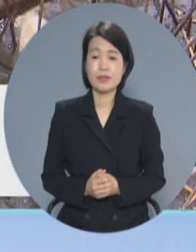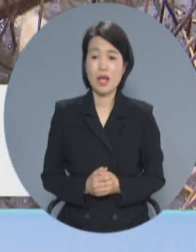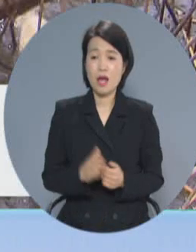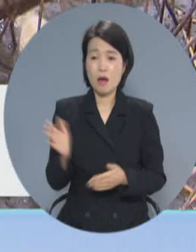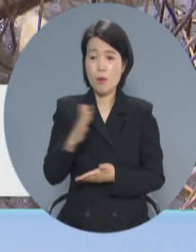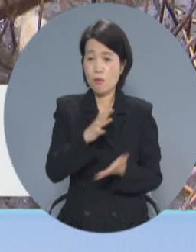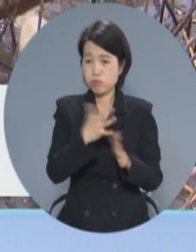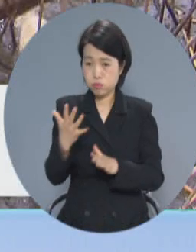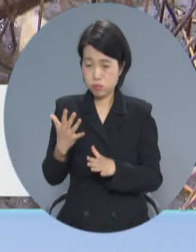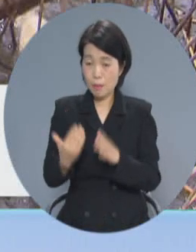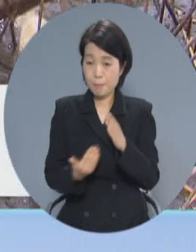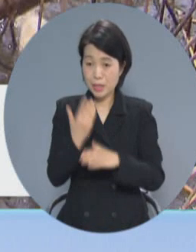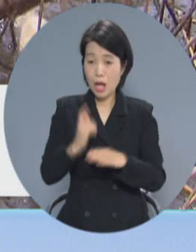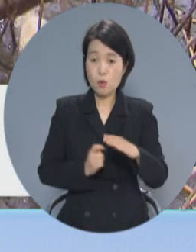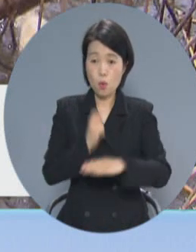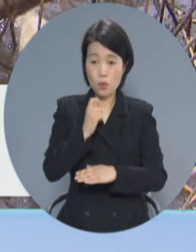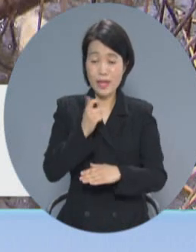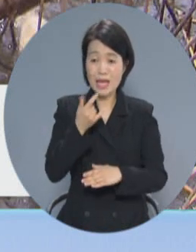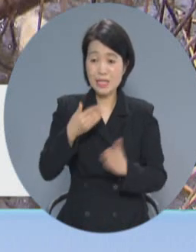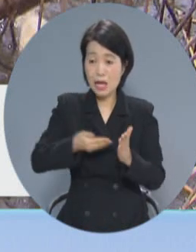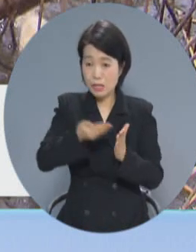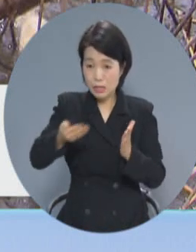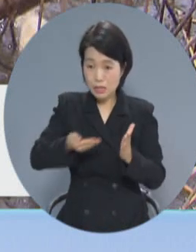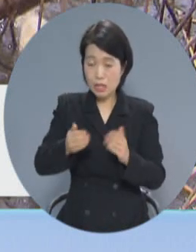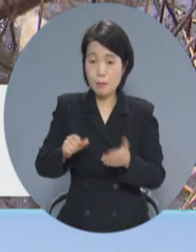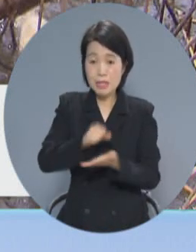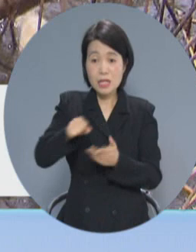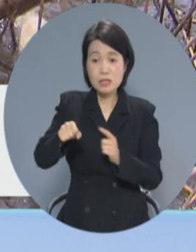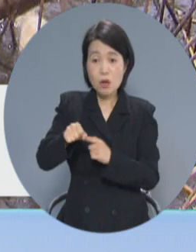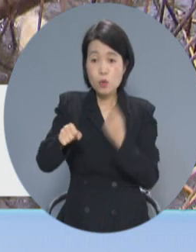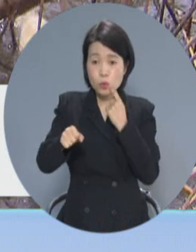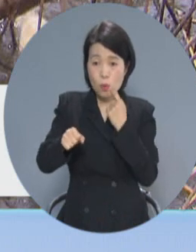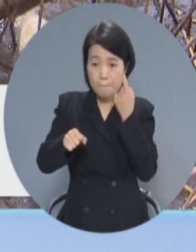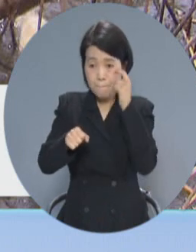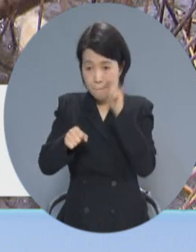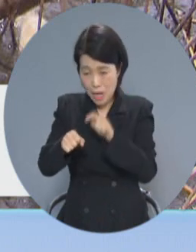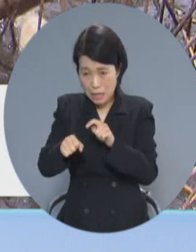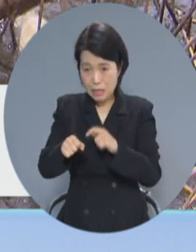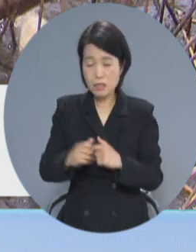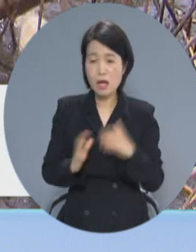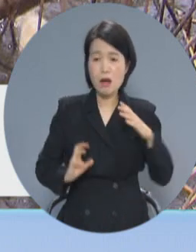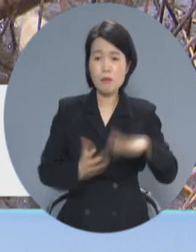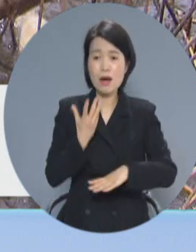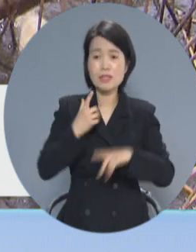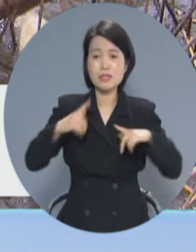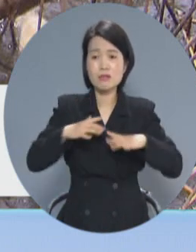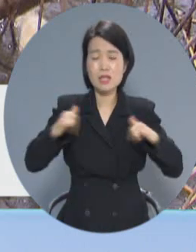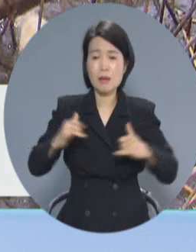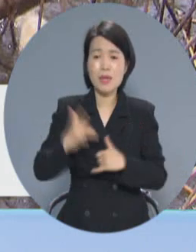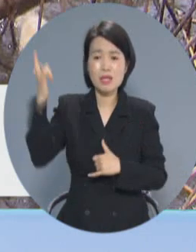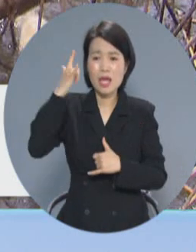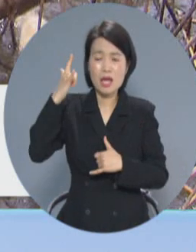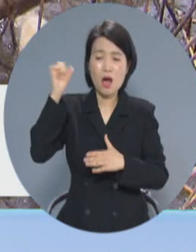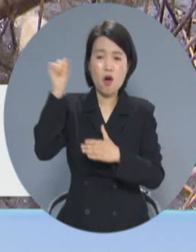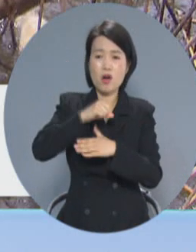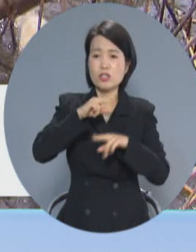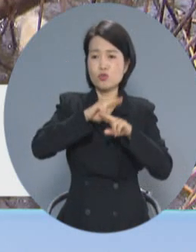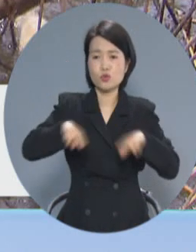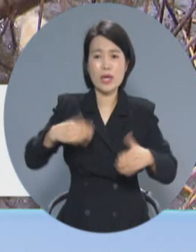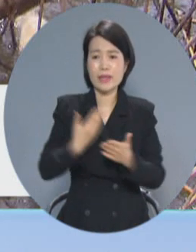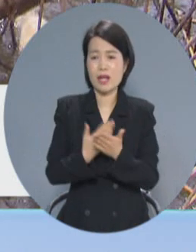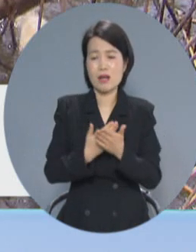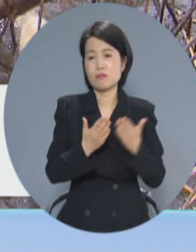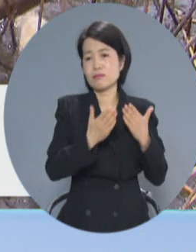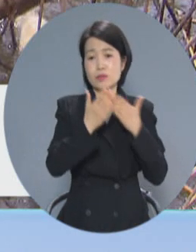어류 집단 폐사가 발생한 고흥 해창만에서 세척제 성분이 검출되자 분노한 주민들이 태양수산광 허가를